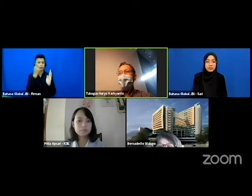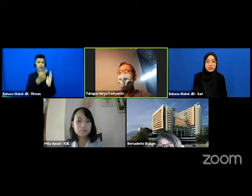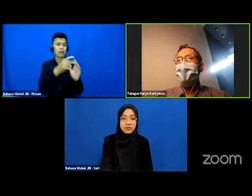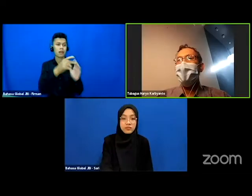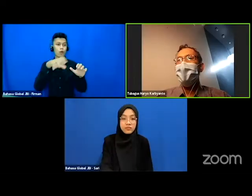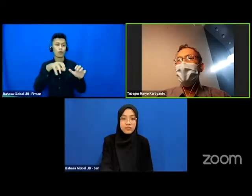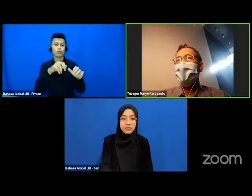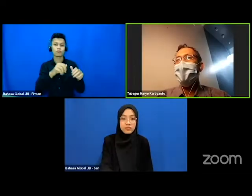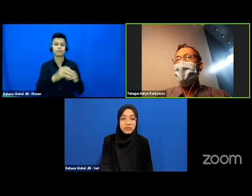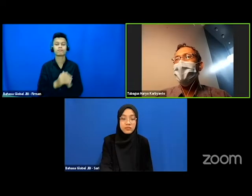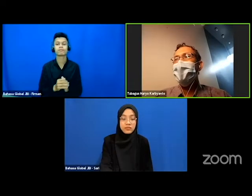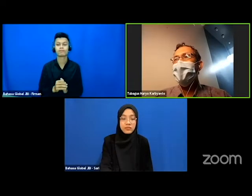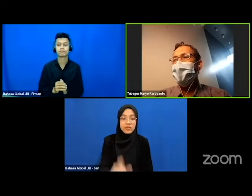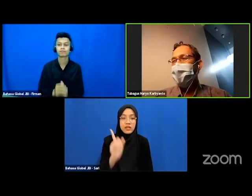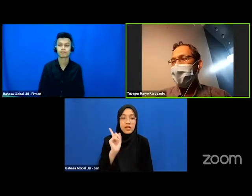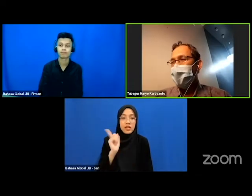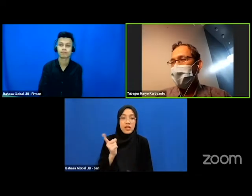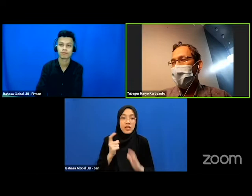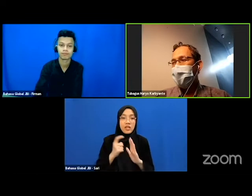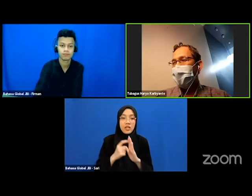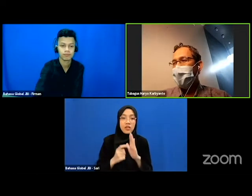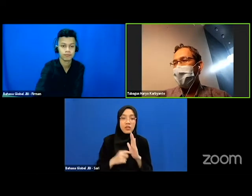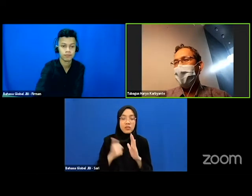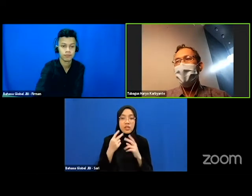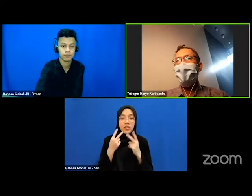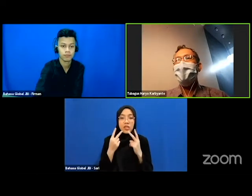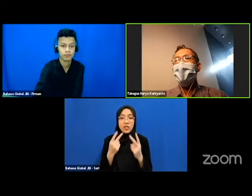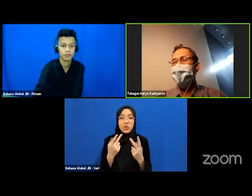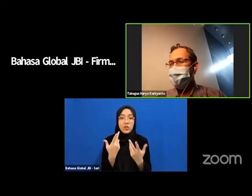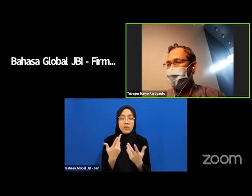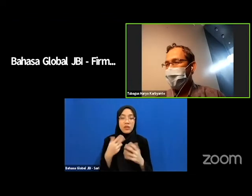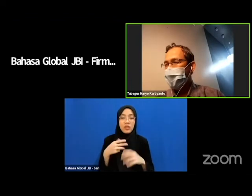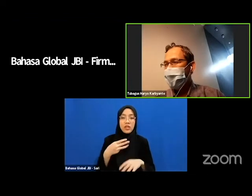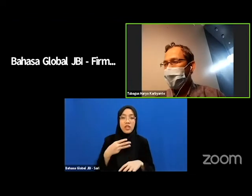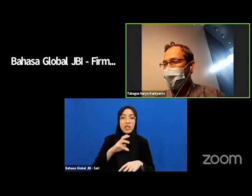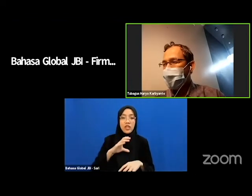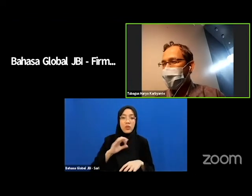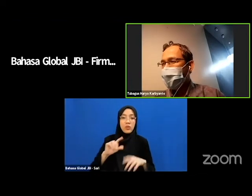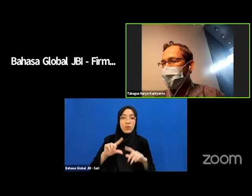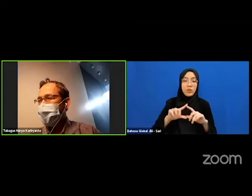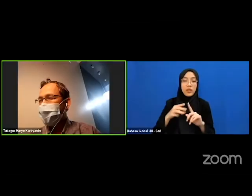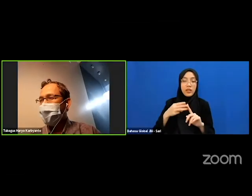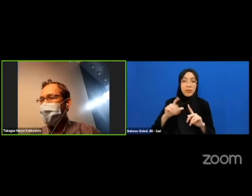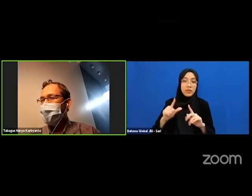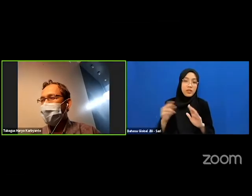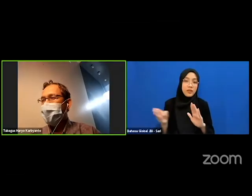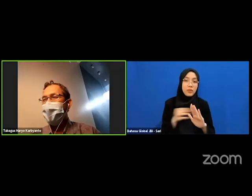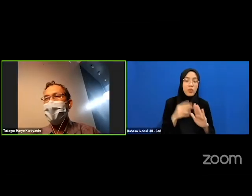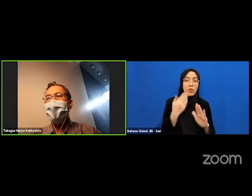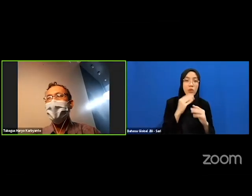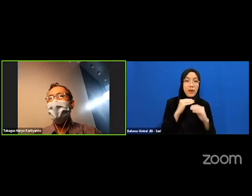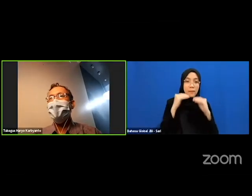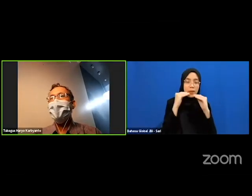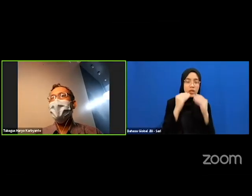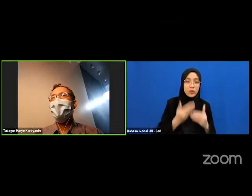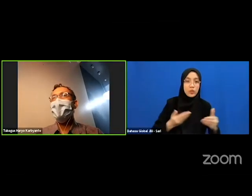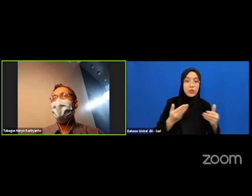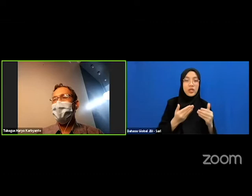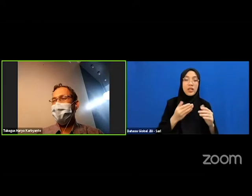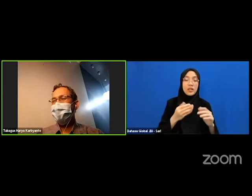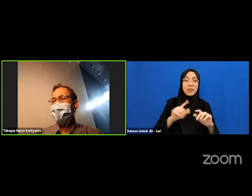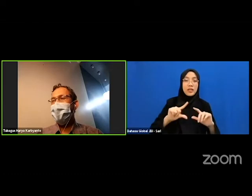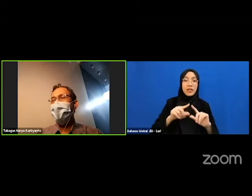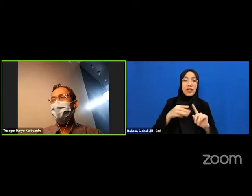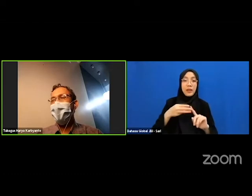ada tanda-tandanya yaitu berupa eco-label dan eh dari label